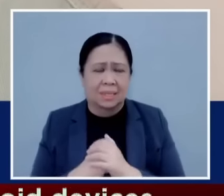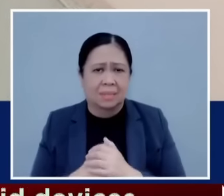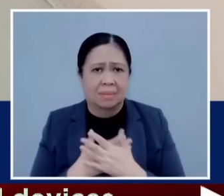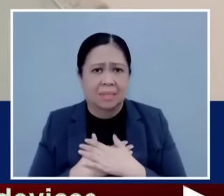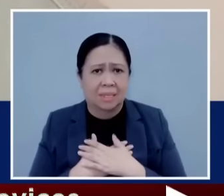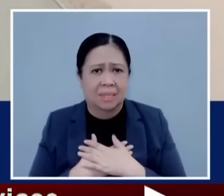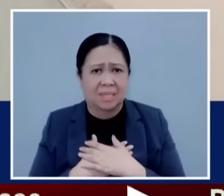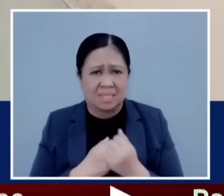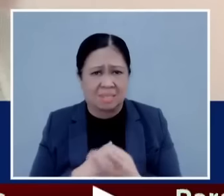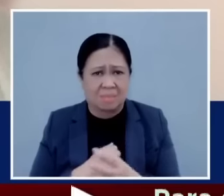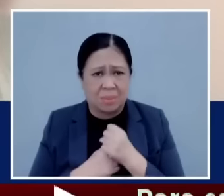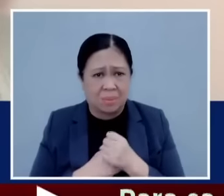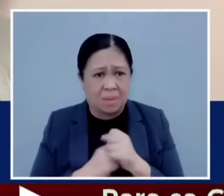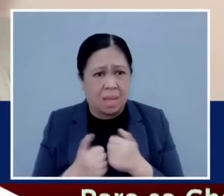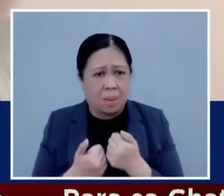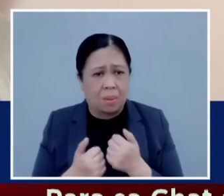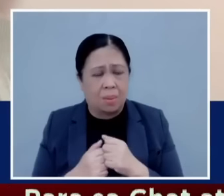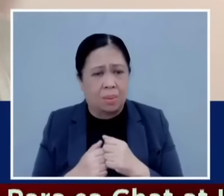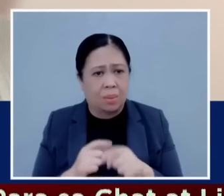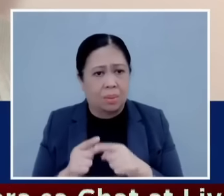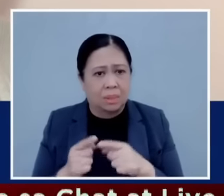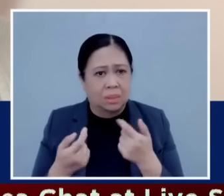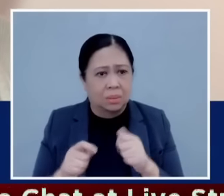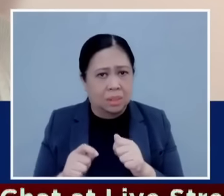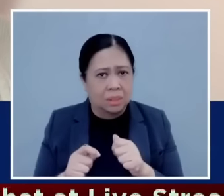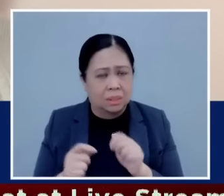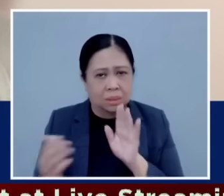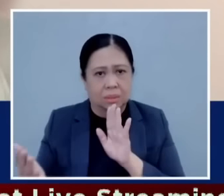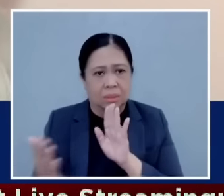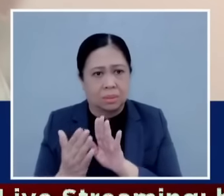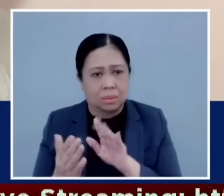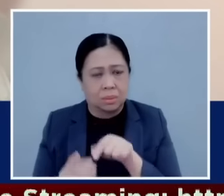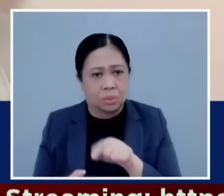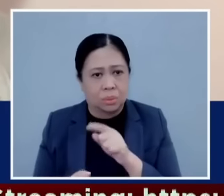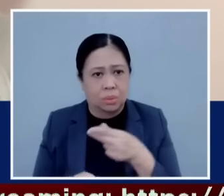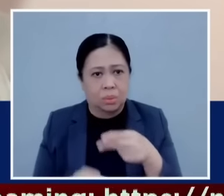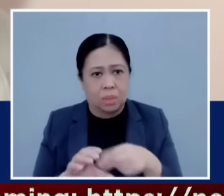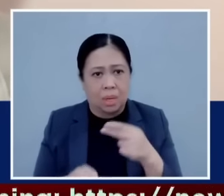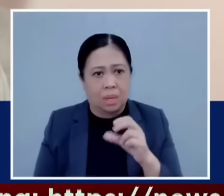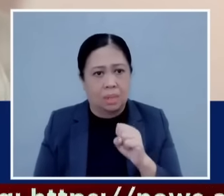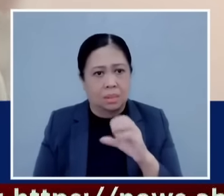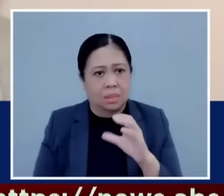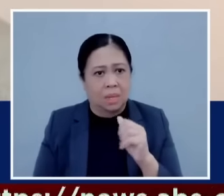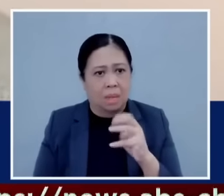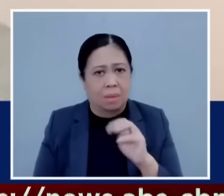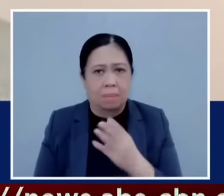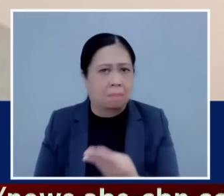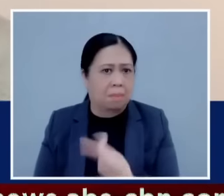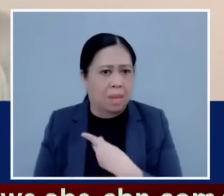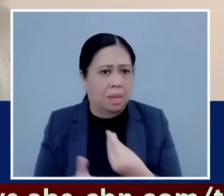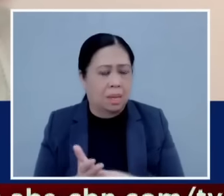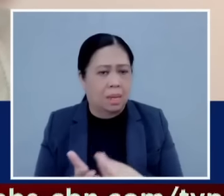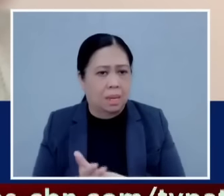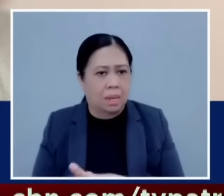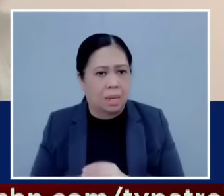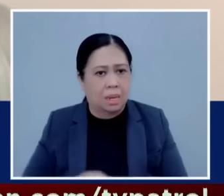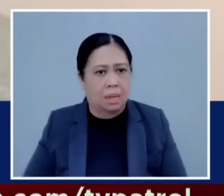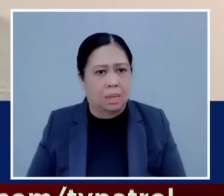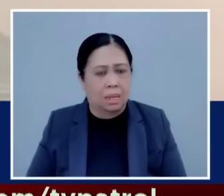mababalik ko pa ba? Paano ko ibabalik? Nung tinry ko i-confront si yung hack scammer nga, sabi ko, please pakibalik mo na.